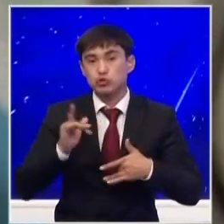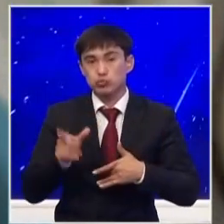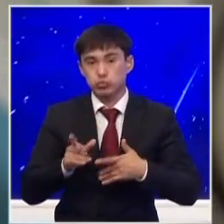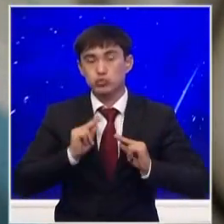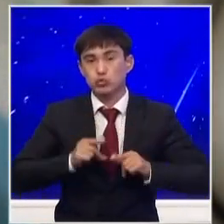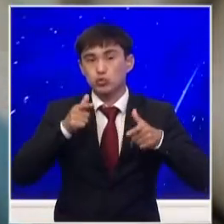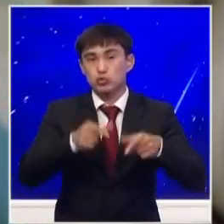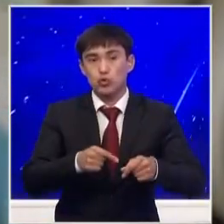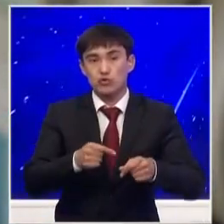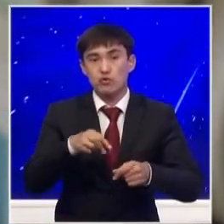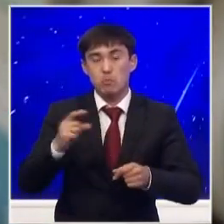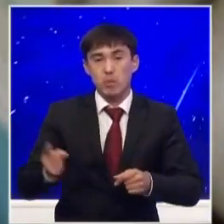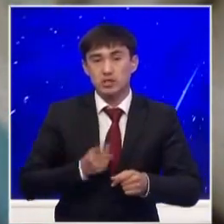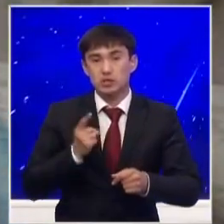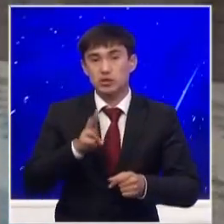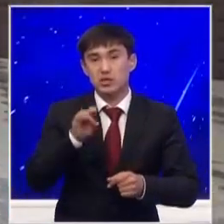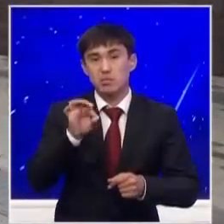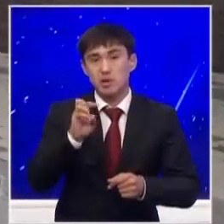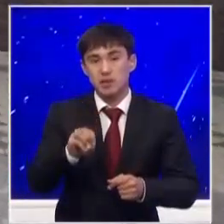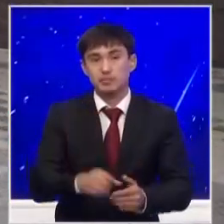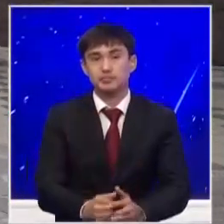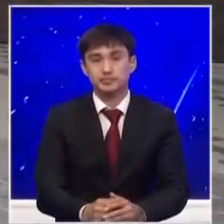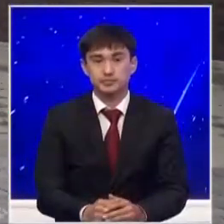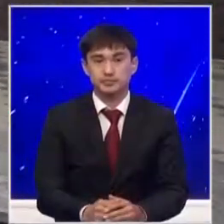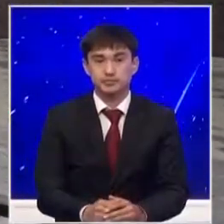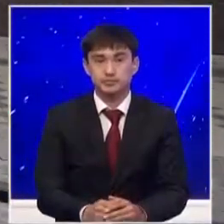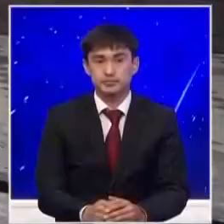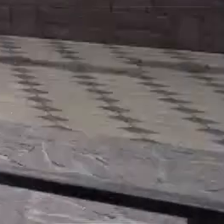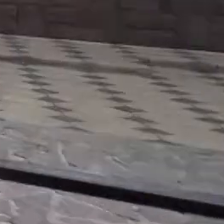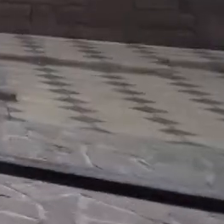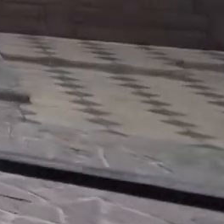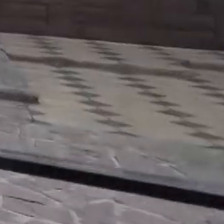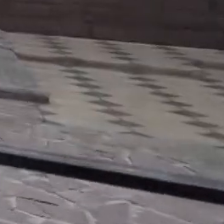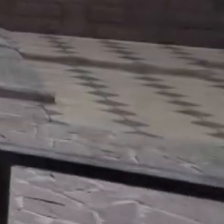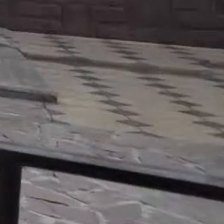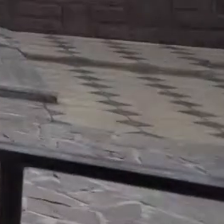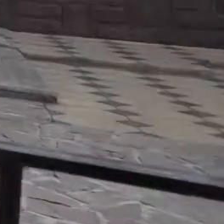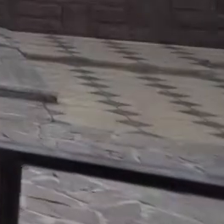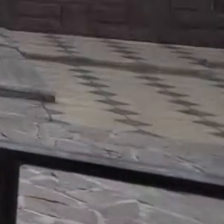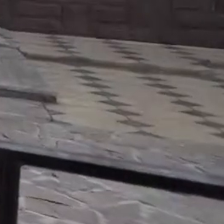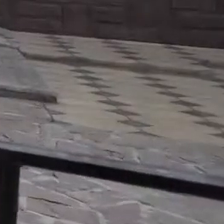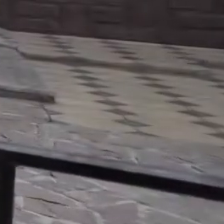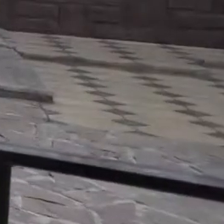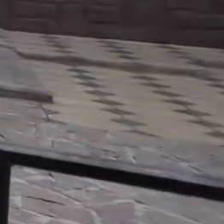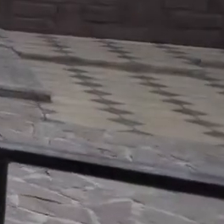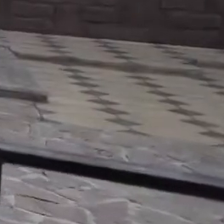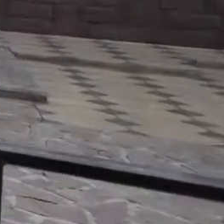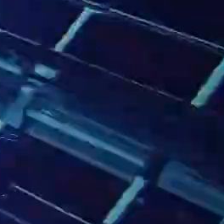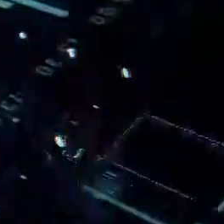будут трудоустроены в мастерской ДМЕ. Эльвира Ликерова, Кайрат Кастурганов, телеканал ЖТСУ, Панфиловский